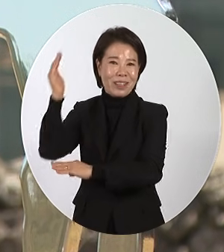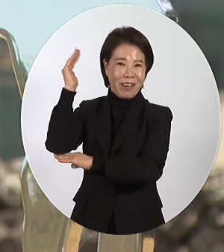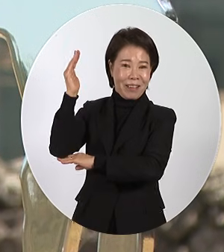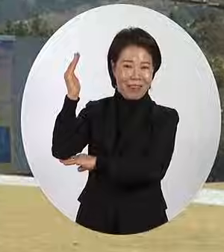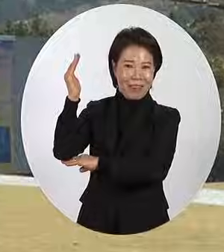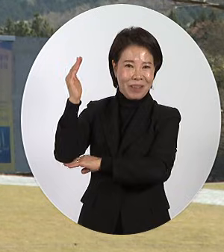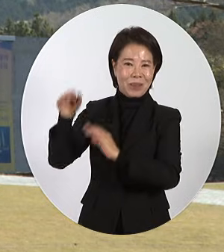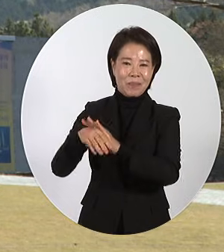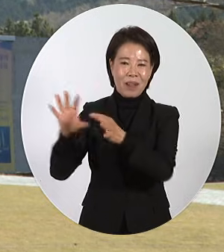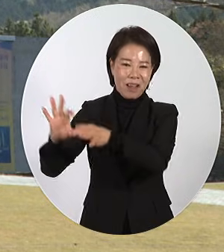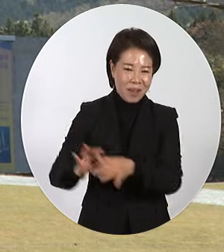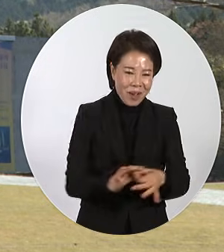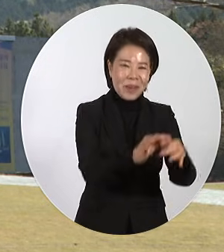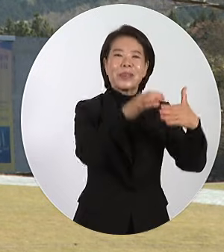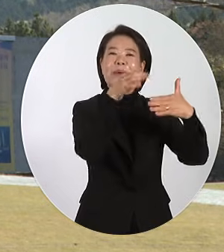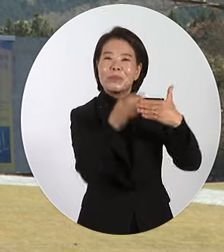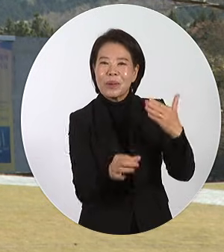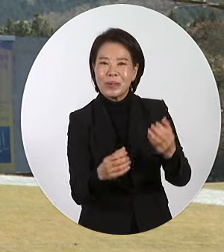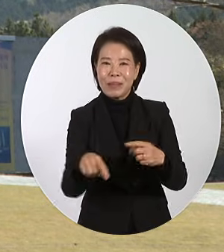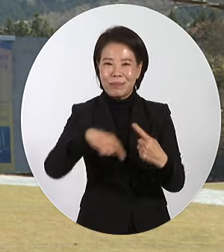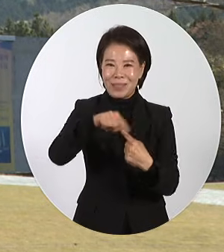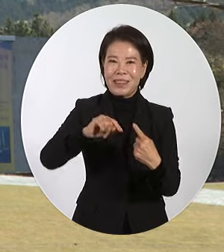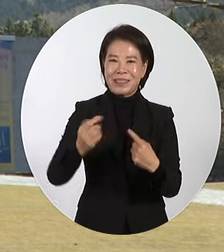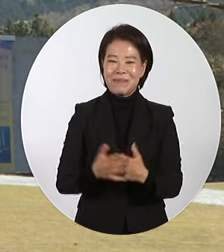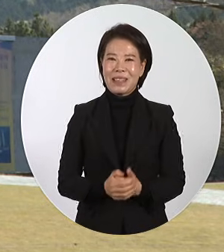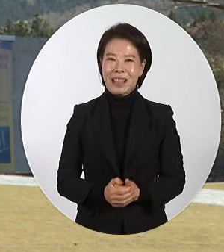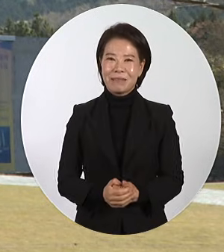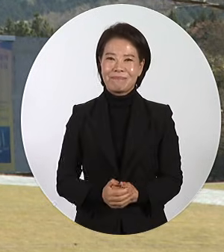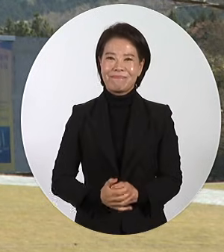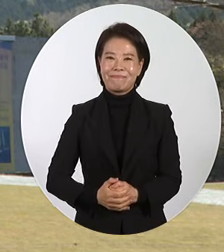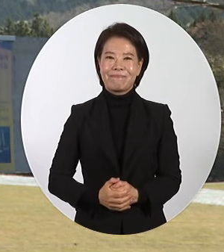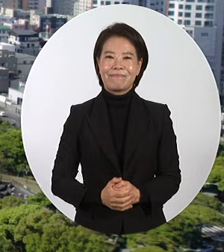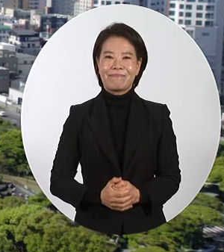강연 등 연계 프로그램도 운영됩니다.